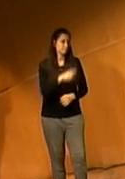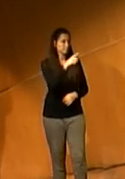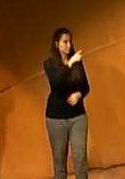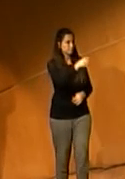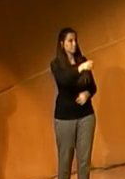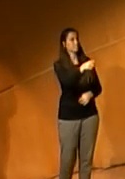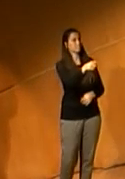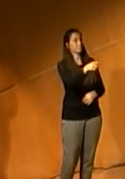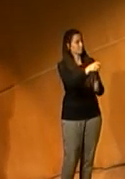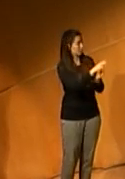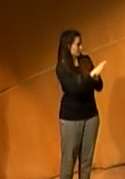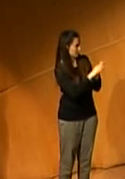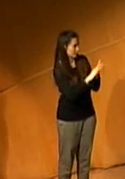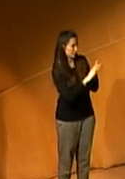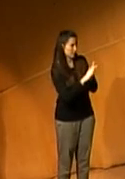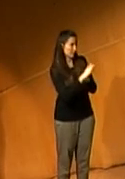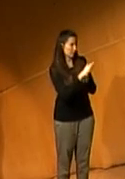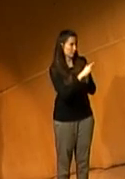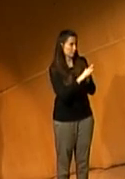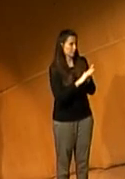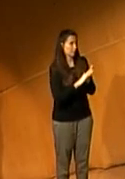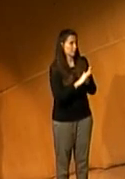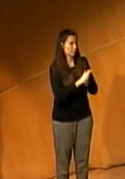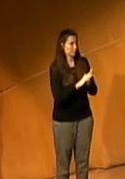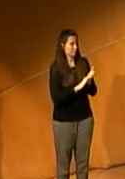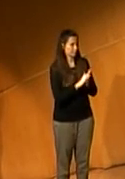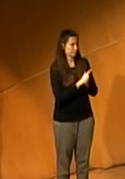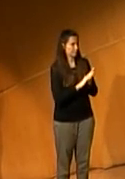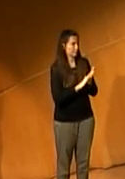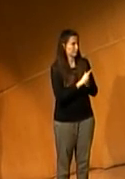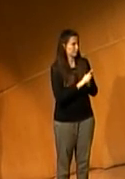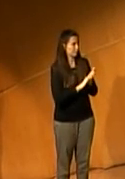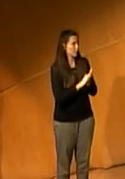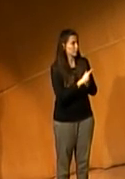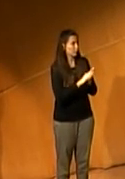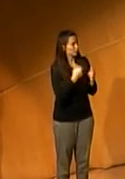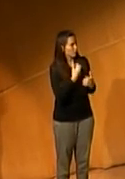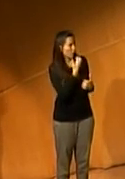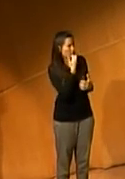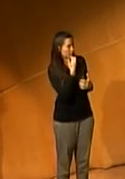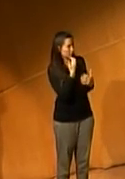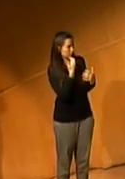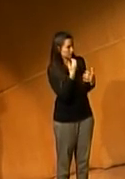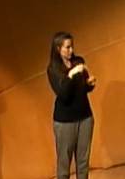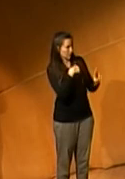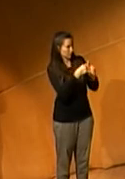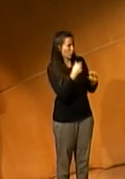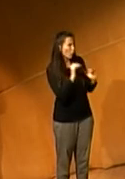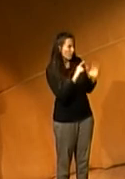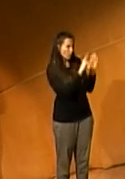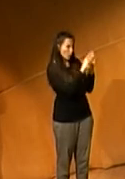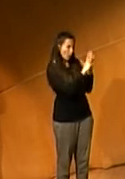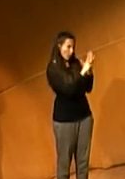Excusez-moi, bon, on va me dire que je râle comme un bon Français. Mais je tiens à rappeler quand même que la loi, elle date de